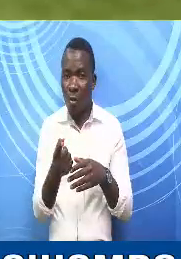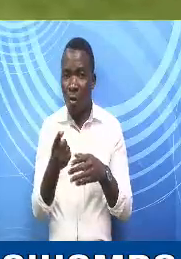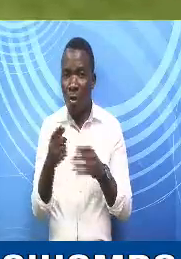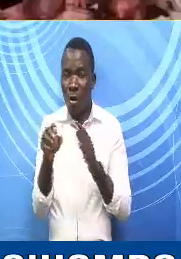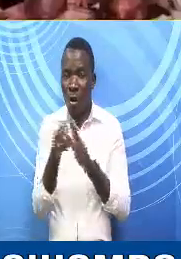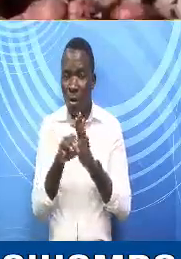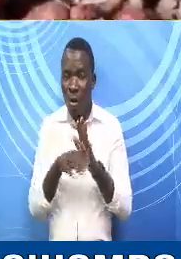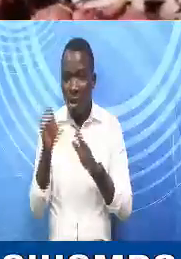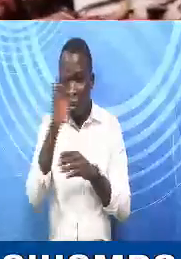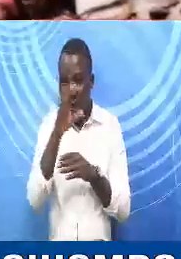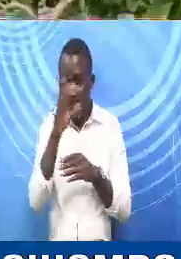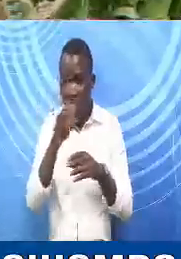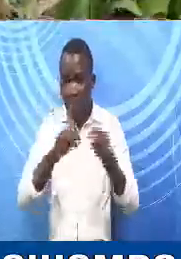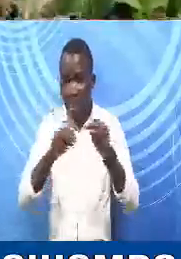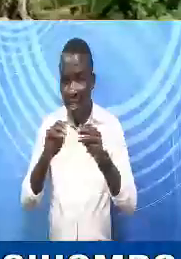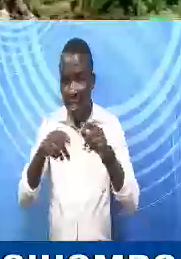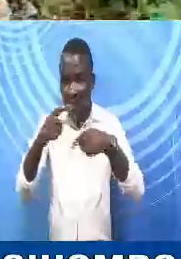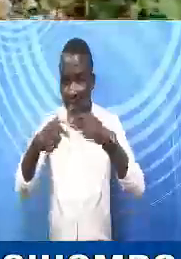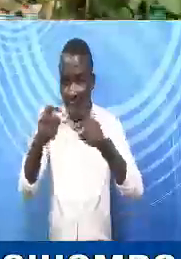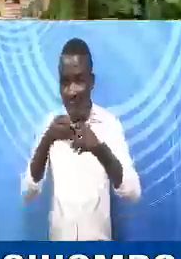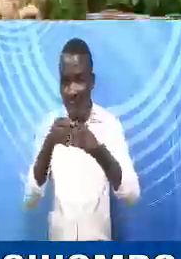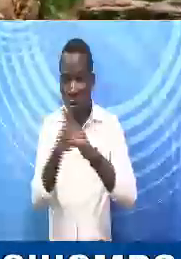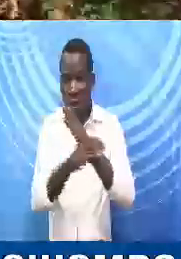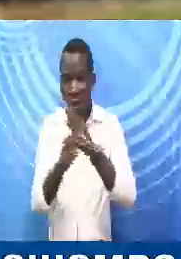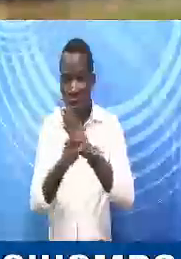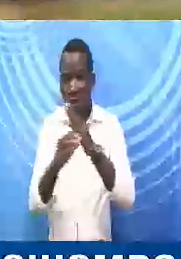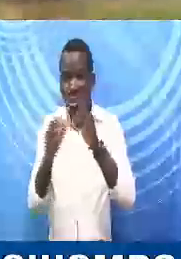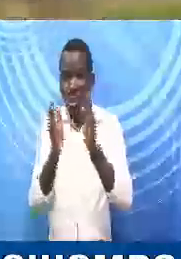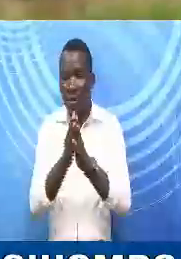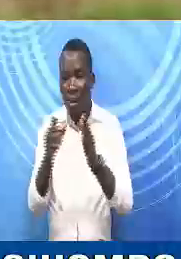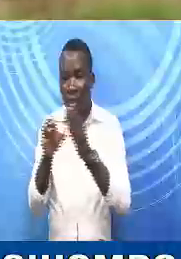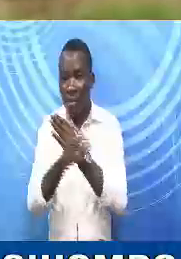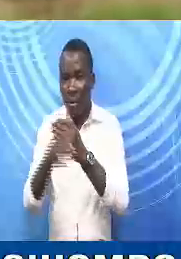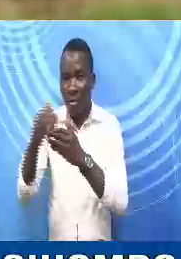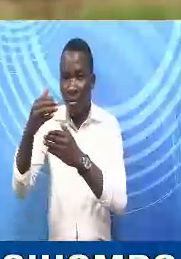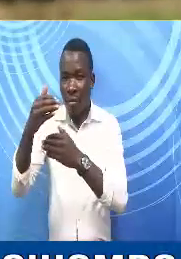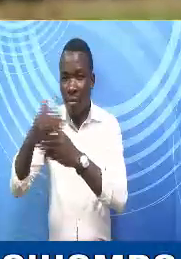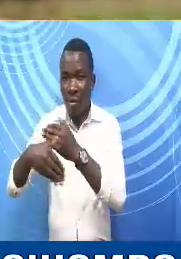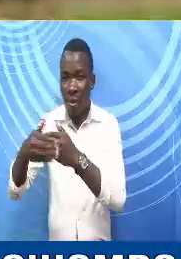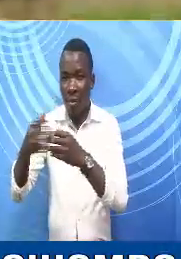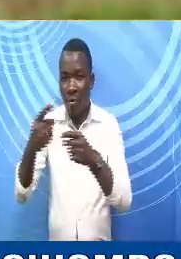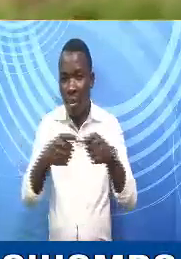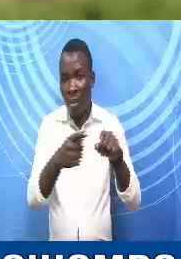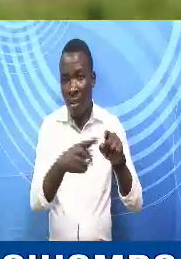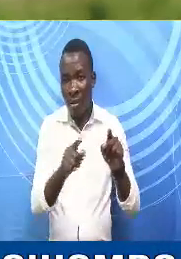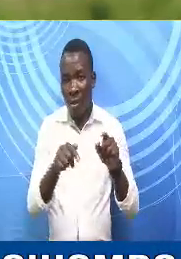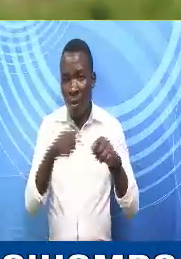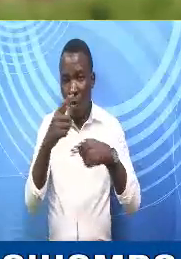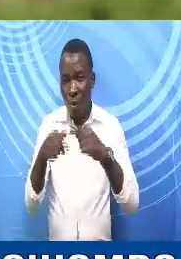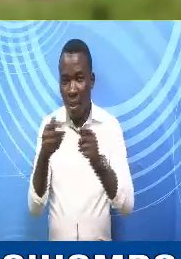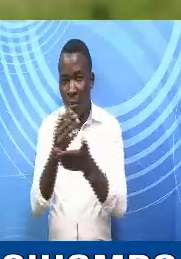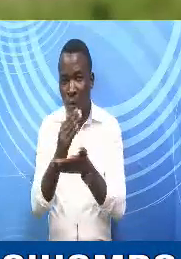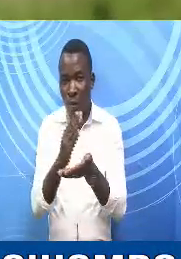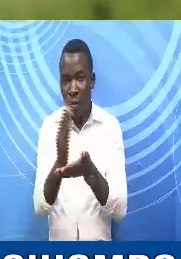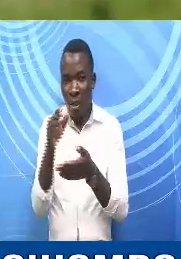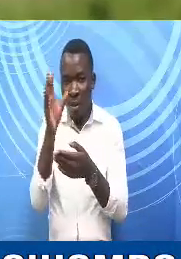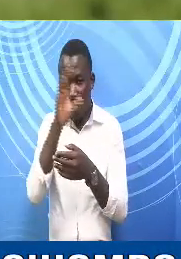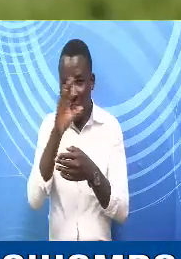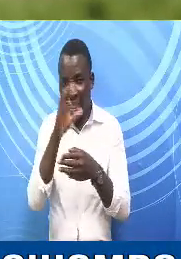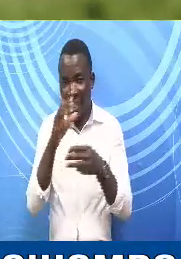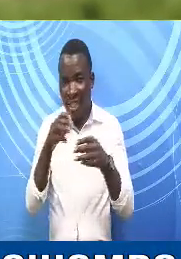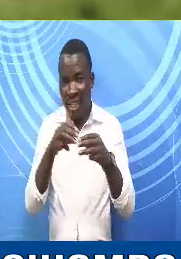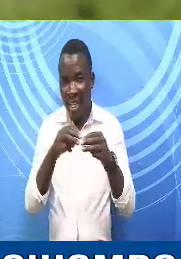bahinzi b'ibitunguru igikomeje haba mu gihugu imbere ndetse no mu bihugu by'abaturanyi. Dukomeje mu by'ukuri gushaka isoko yaba ari hano imbere mu